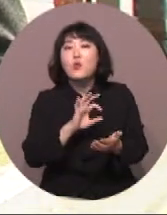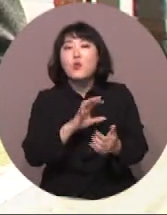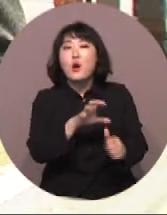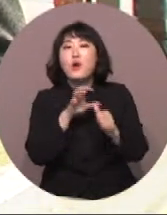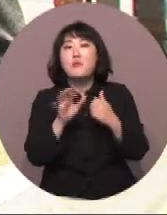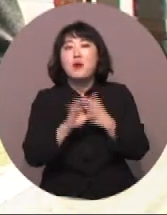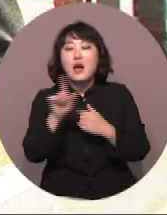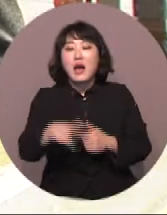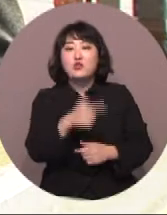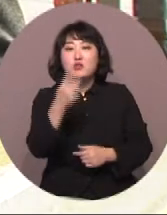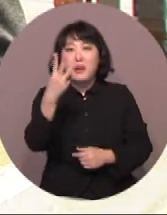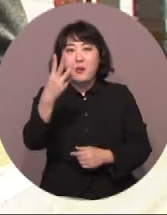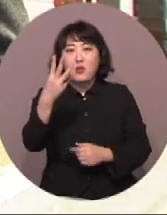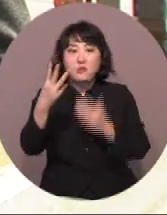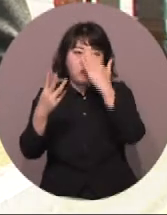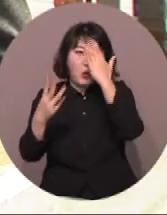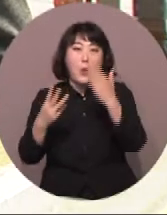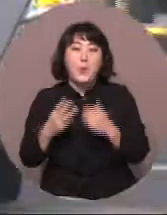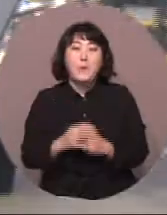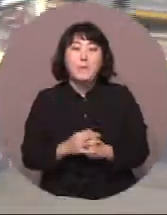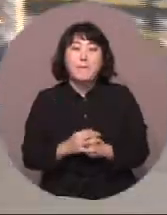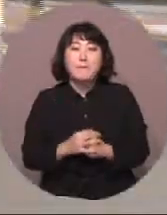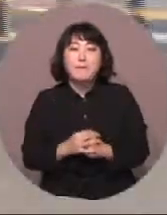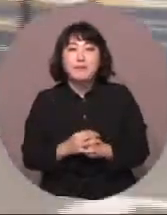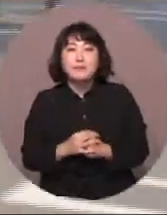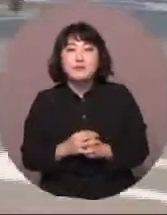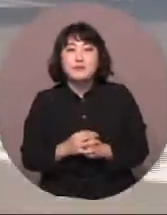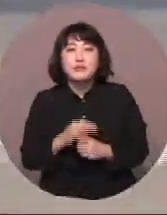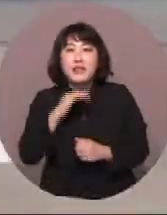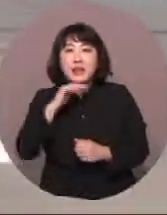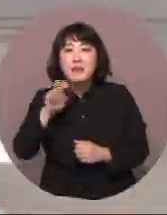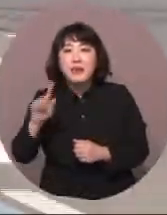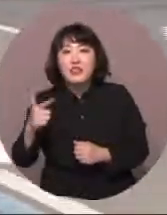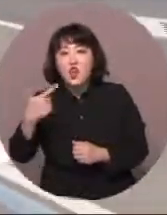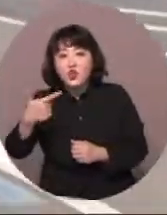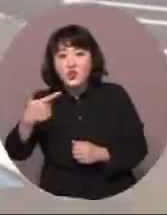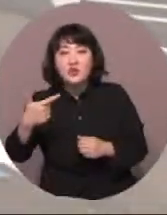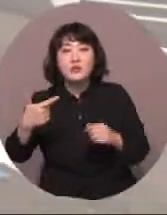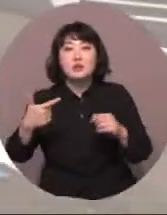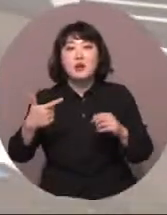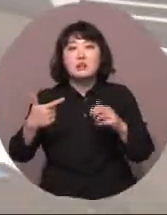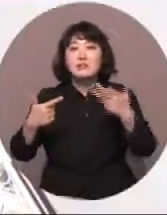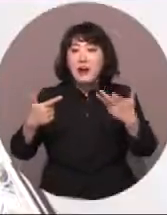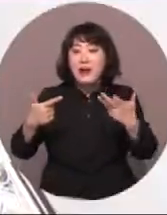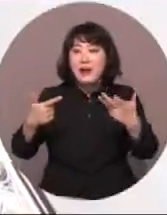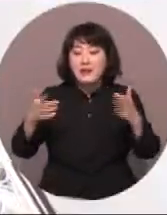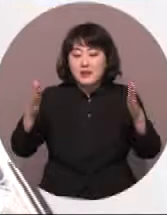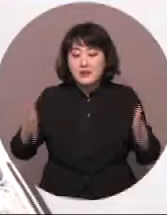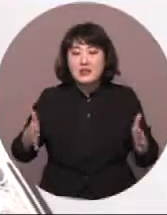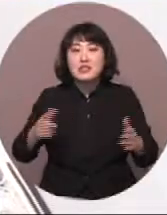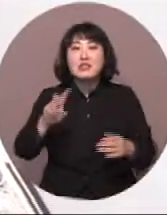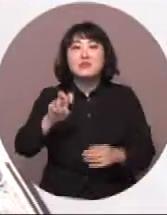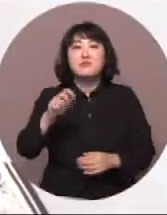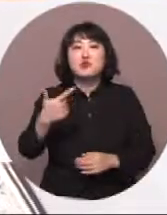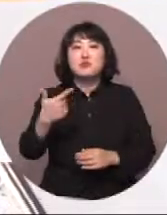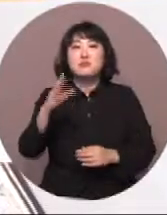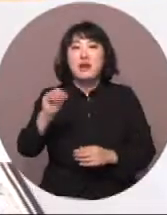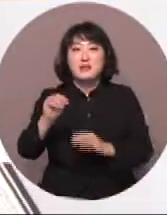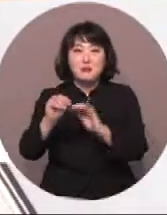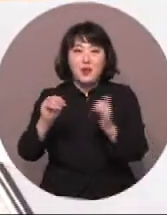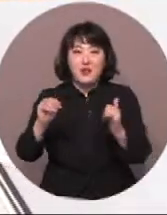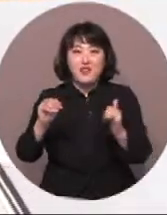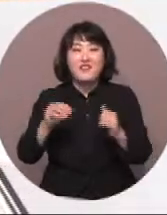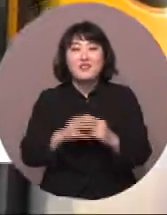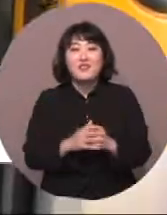3차례 버스를 무료로 탈 수 있습니다. 만 6살에서 만 18살 사이의 충남 도민 26만여 명이